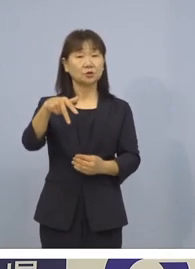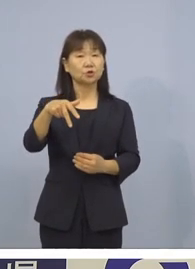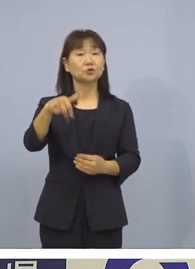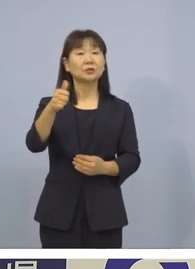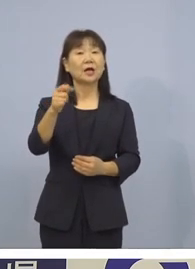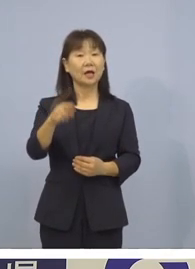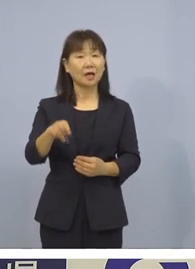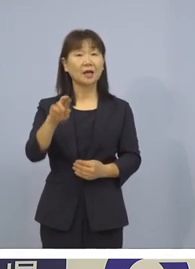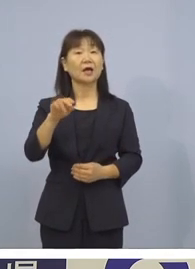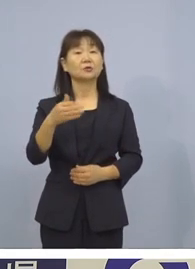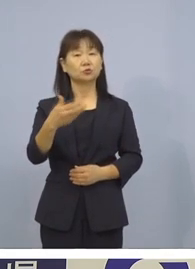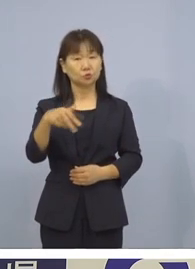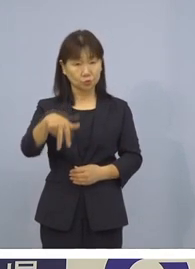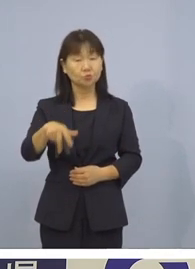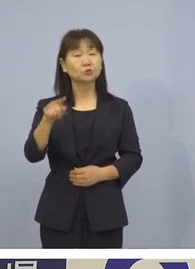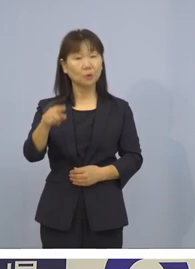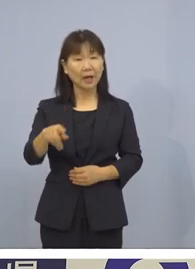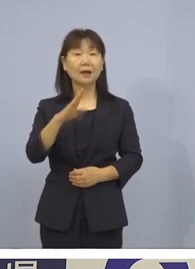っかり昔からの